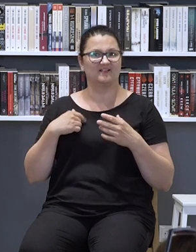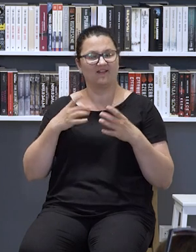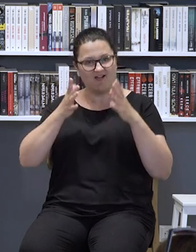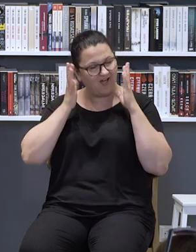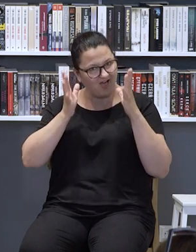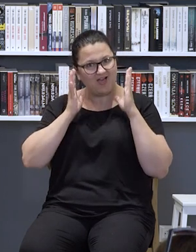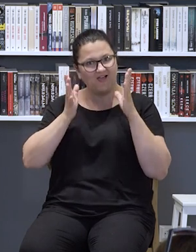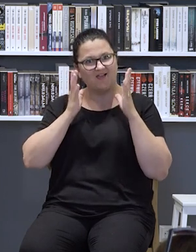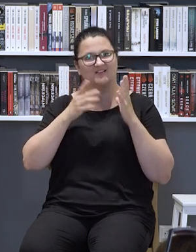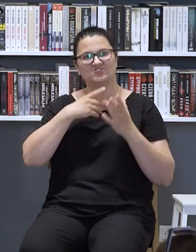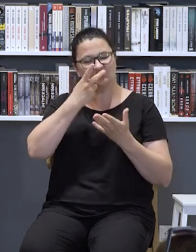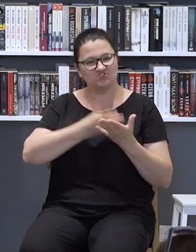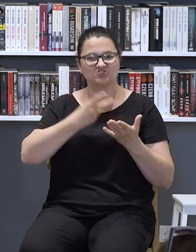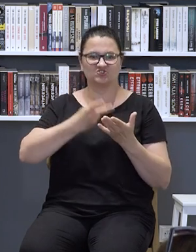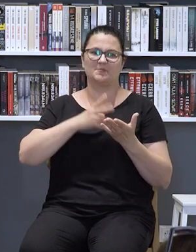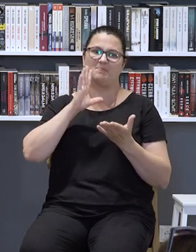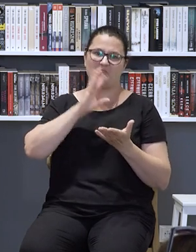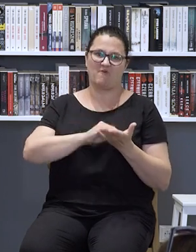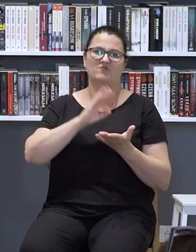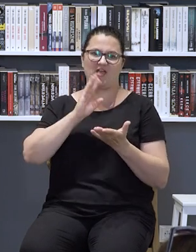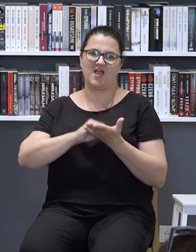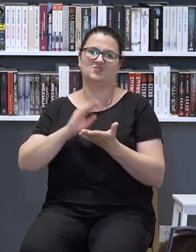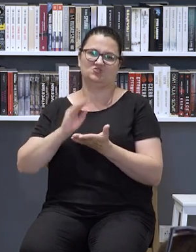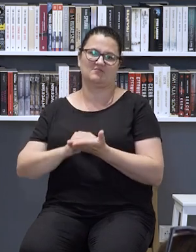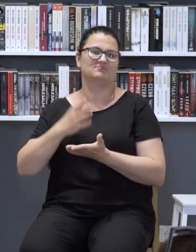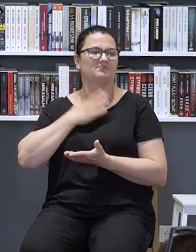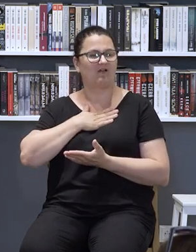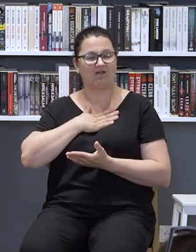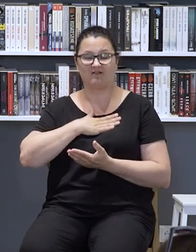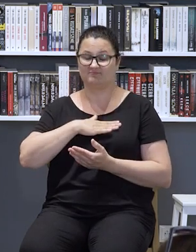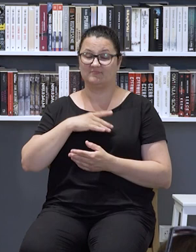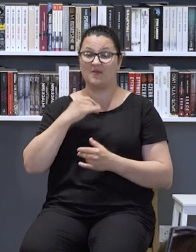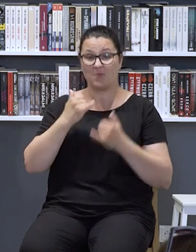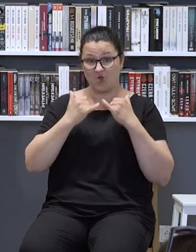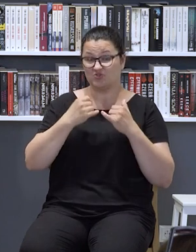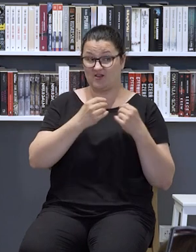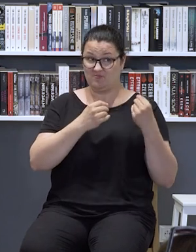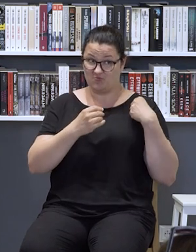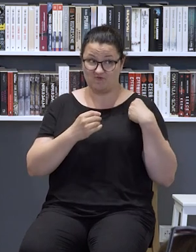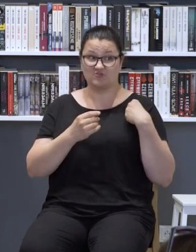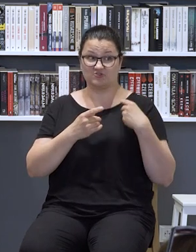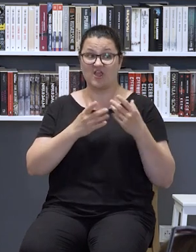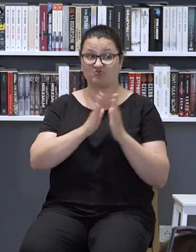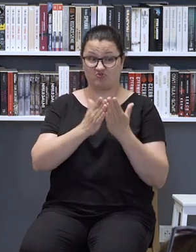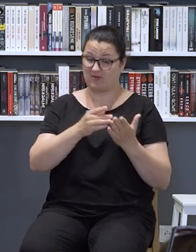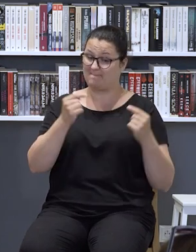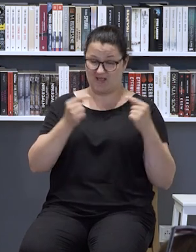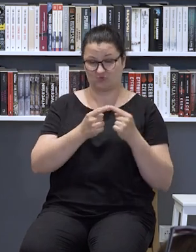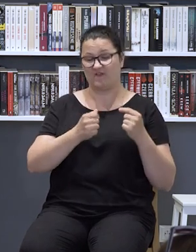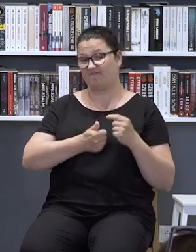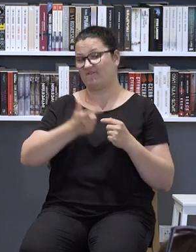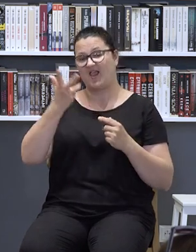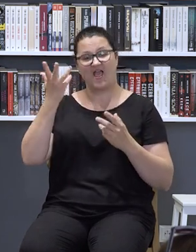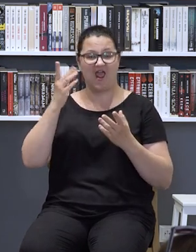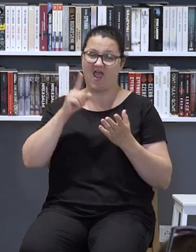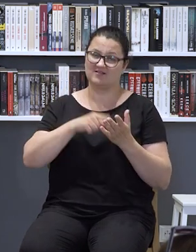maniaczką czytania wielokrotnego. Jak mówisz, że ta książka nadaje się do wielokrotnego przeczytania, to lejesz miód